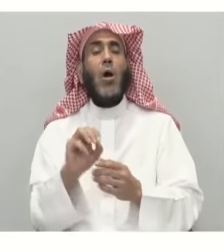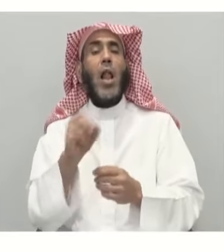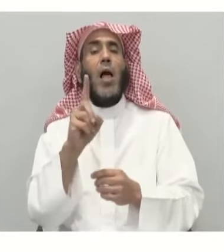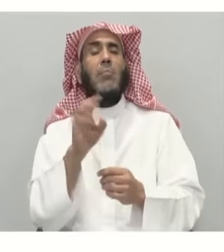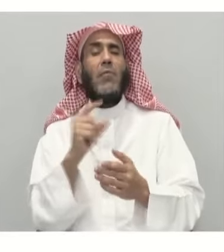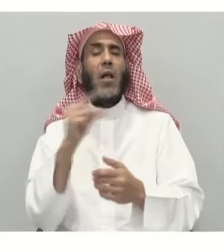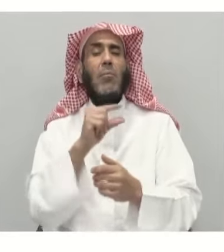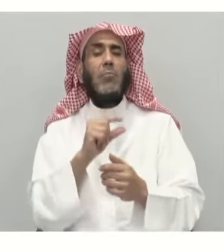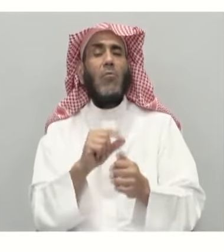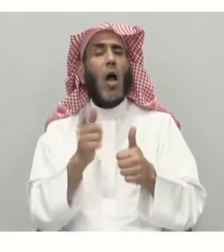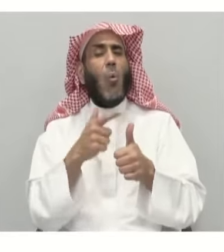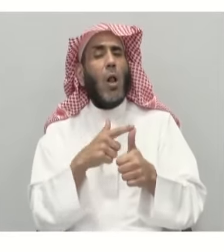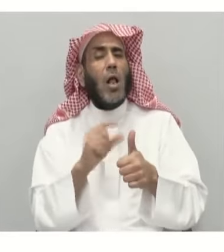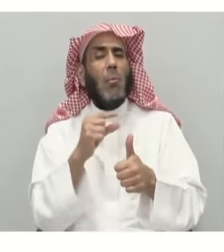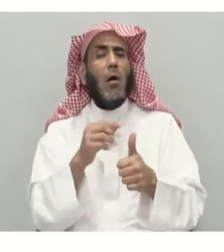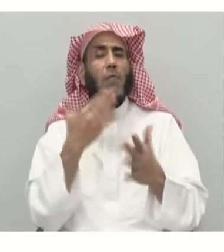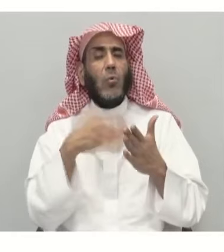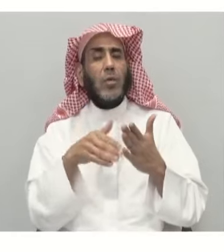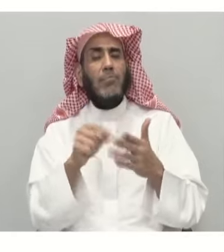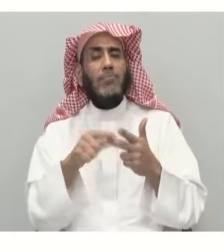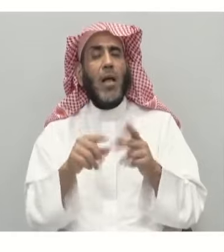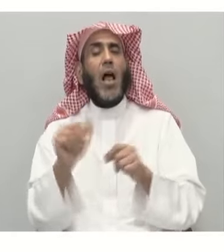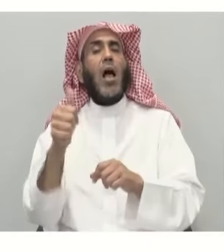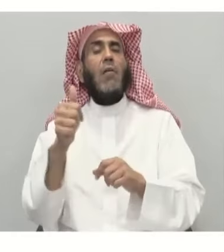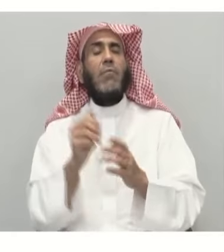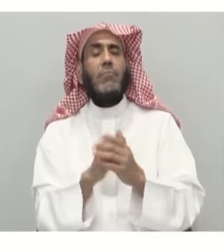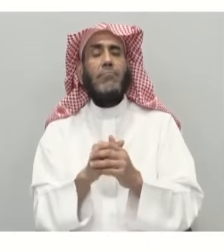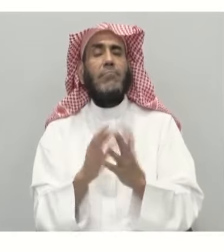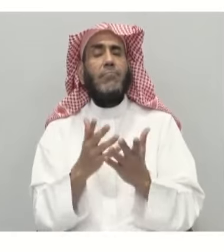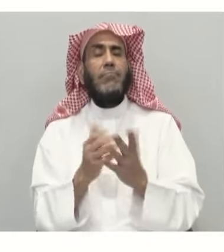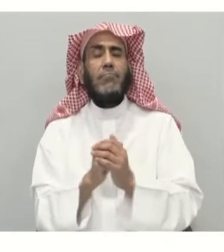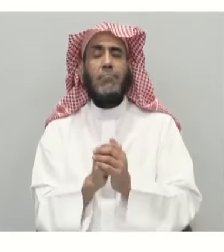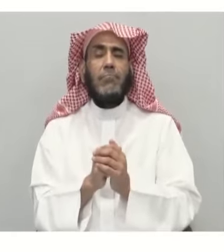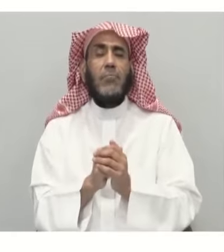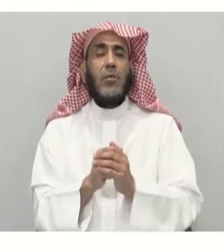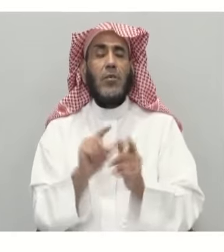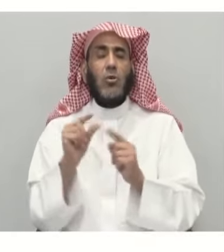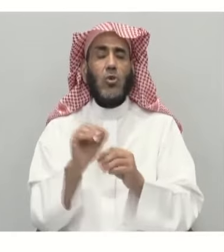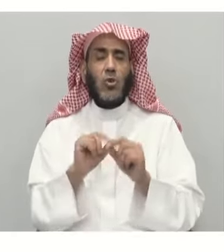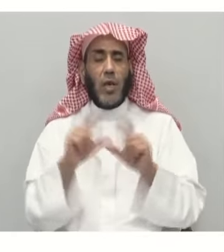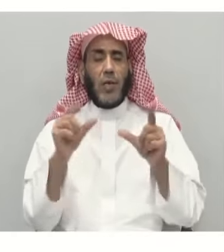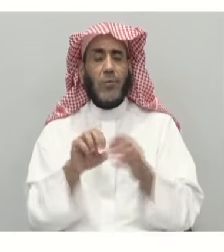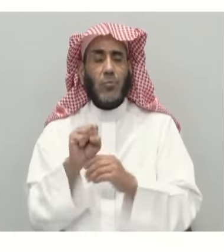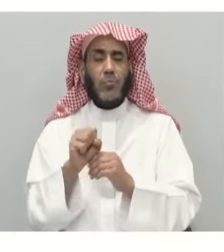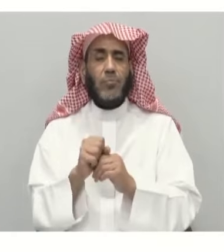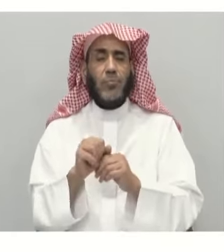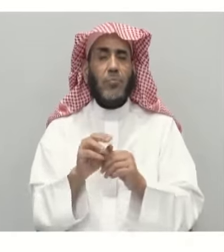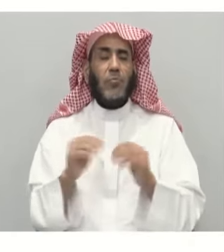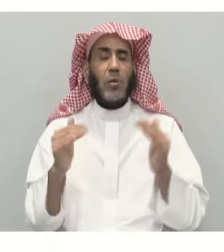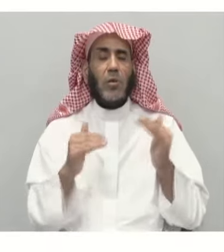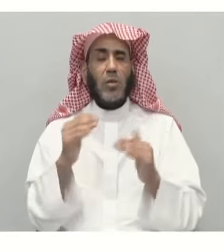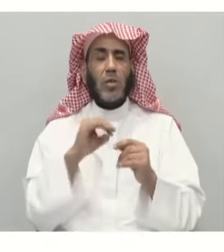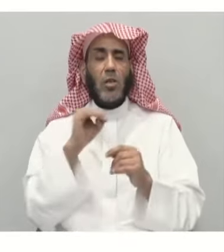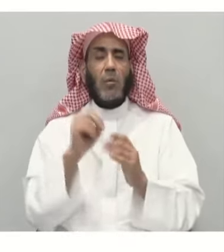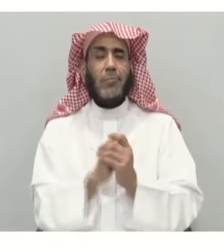الكلمه هل في اول الكلمه في وسط الكلمه هلي على الف هلي وساتي في ذكرها وشرحها خصوصا في المعيار او